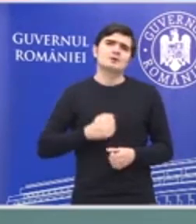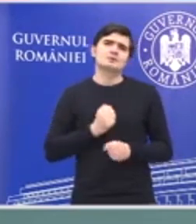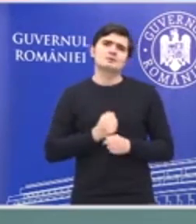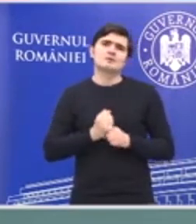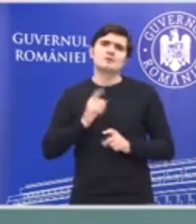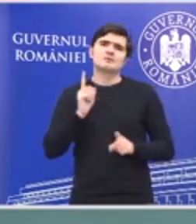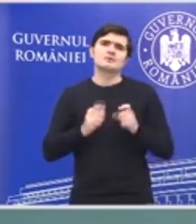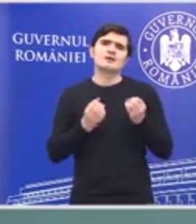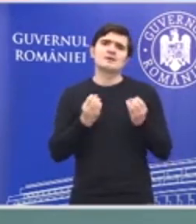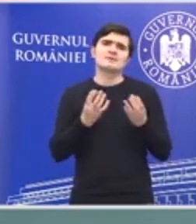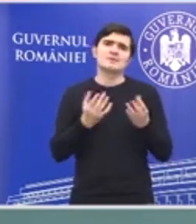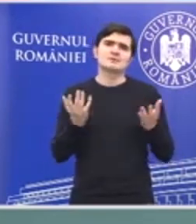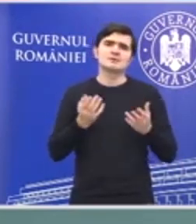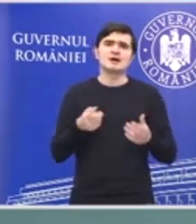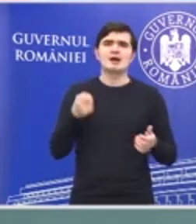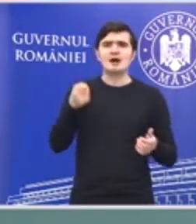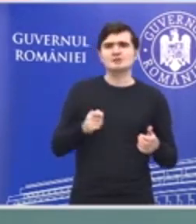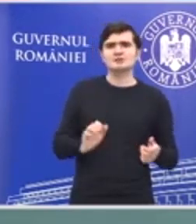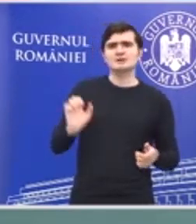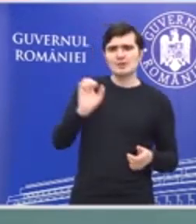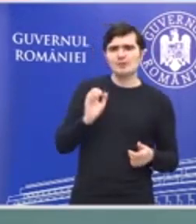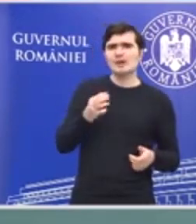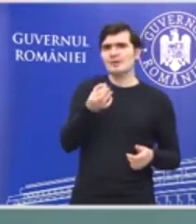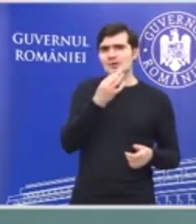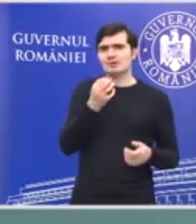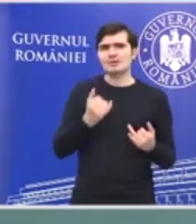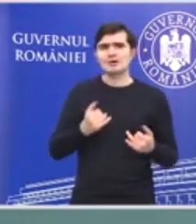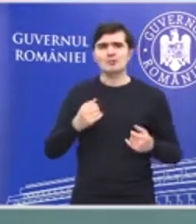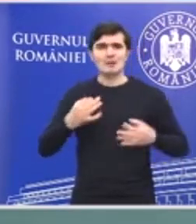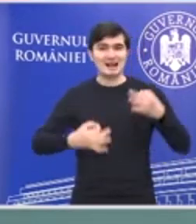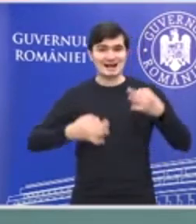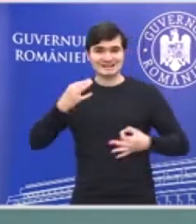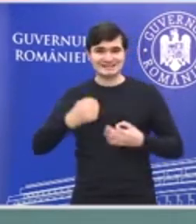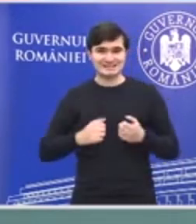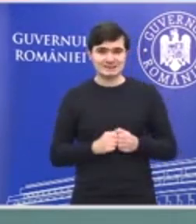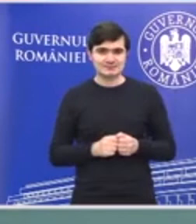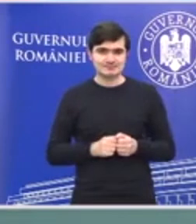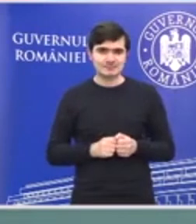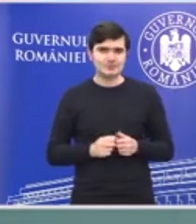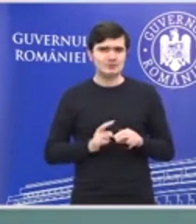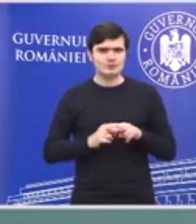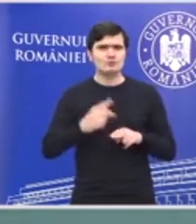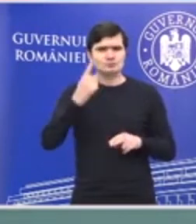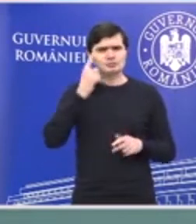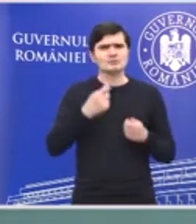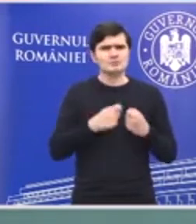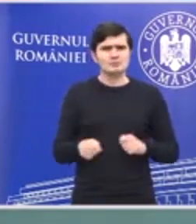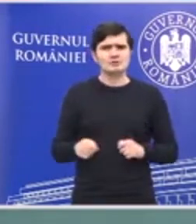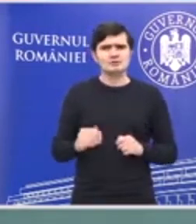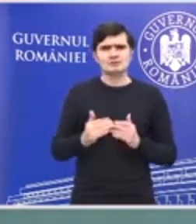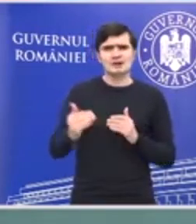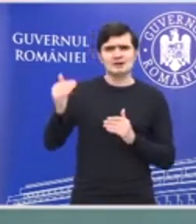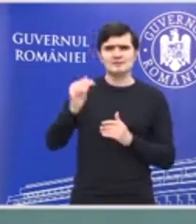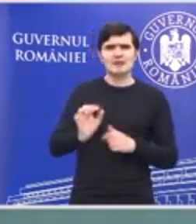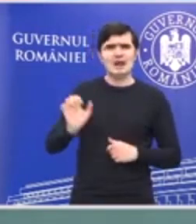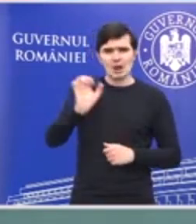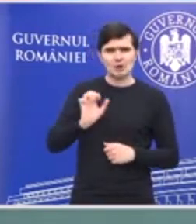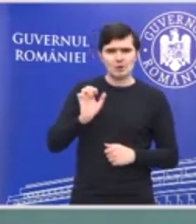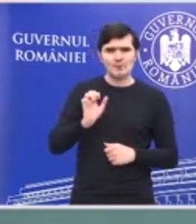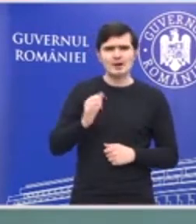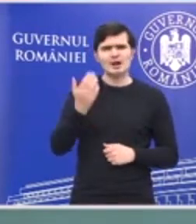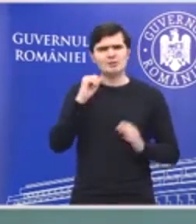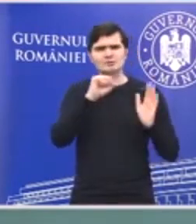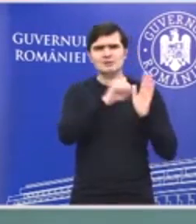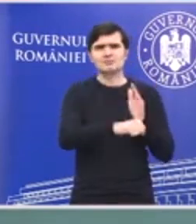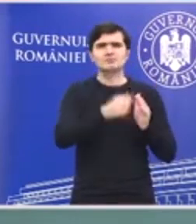care Agenția Europeană a Medicamentului, din câte știu, le analizează la acest moment. Și anume, după cum știm cu toții, la nivel european a fost impusă